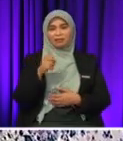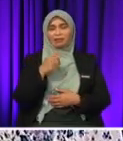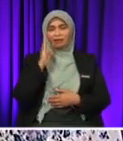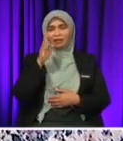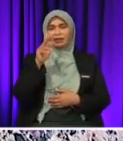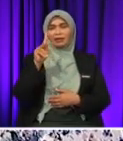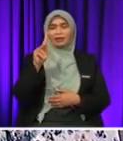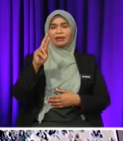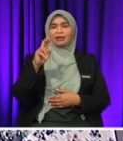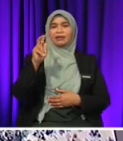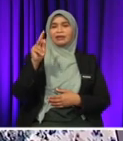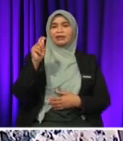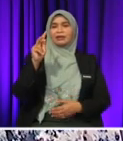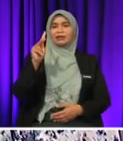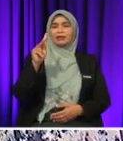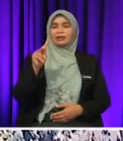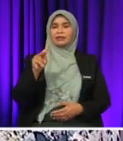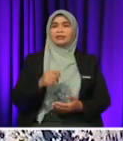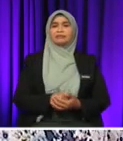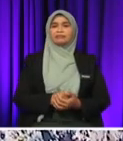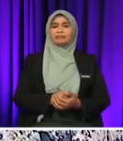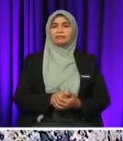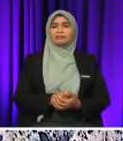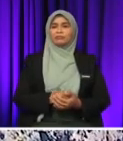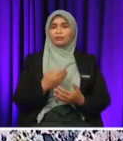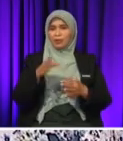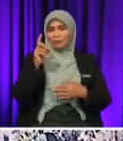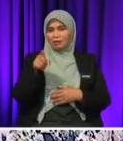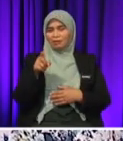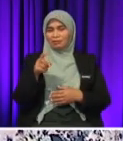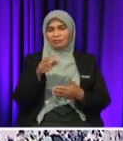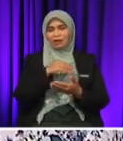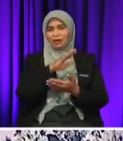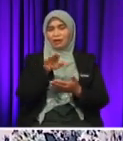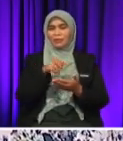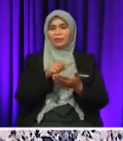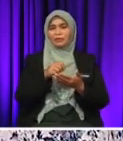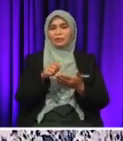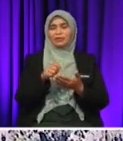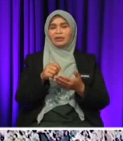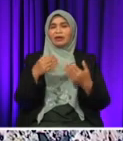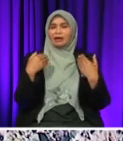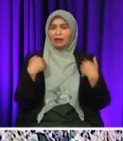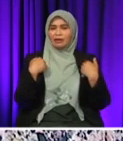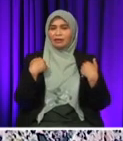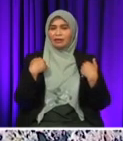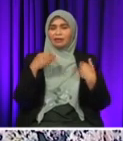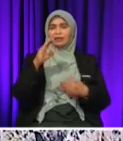tentang karya yang dihasilkan oleh pengarang sudah pastinya saya tahu semua pengarang saja dimensi ini mempunyai